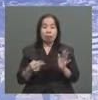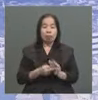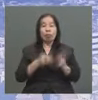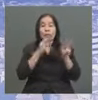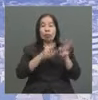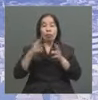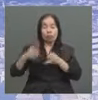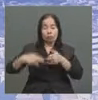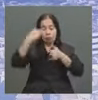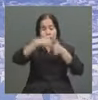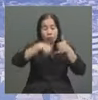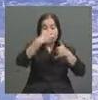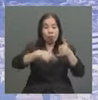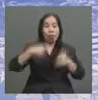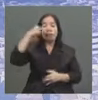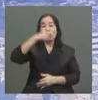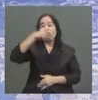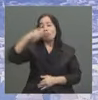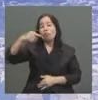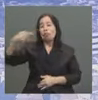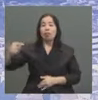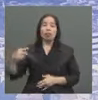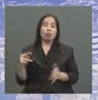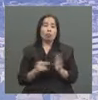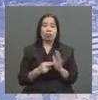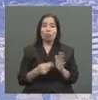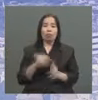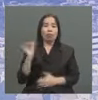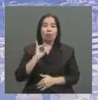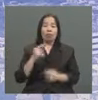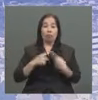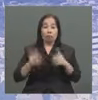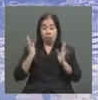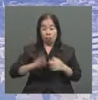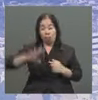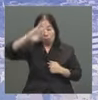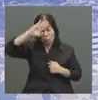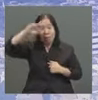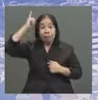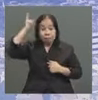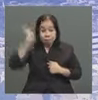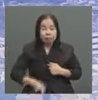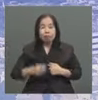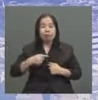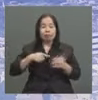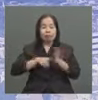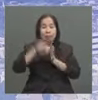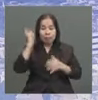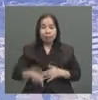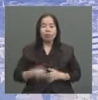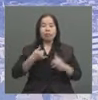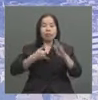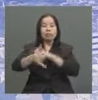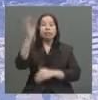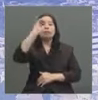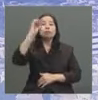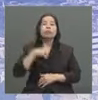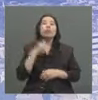จเนี่ยก็ออกมาก็เป็นลบทั้งหมดนะครับแต่คนที่ป่วยจริงไม่สบายจริงเข้ามาตรวจจริงเ